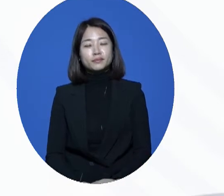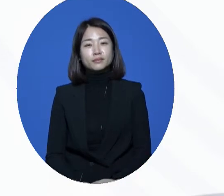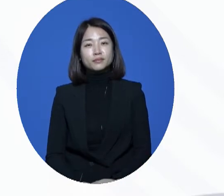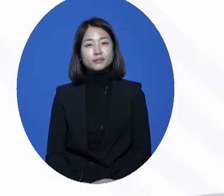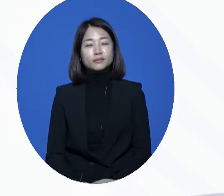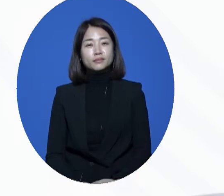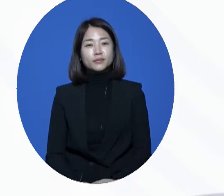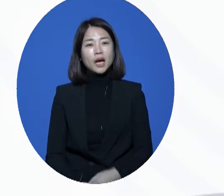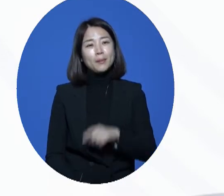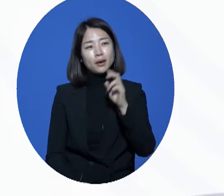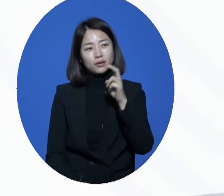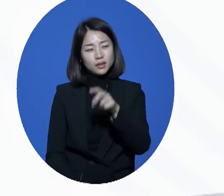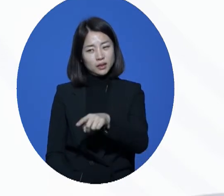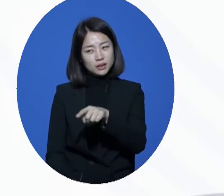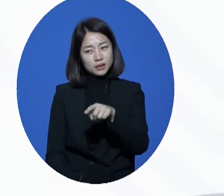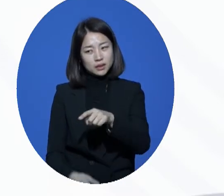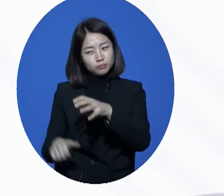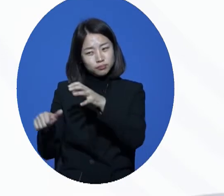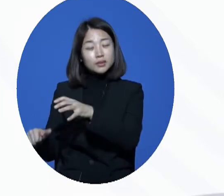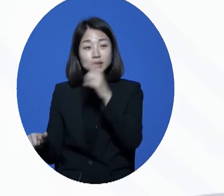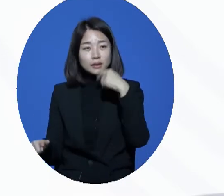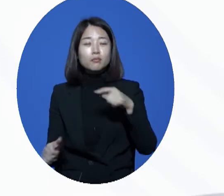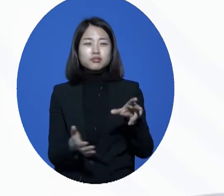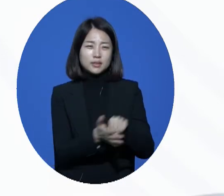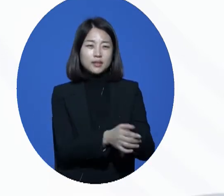이러한 것들이 더 문제가 아닌가 싶습니다.